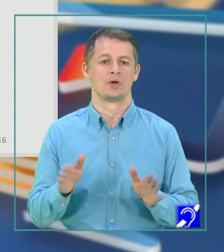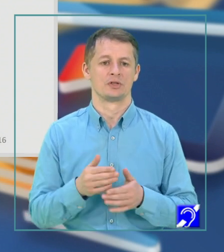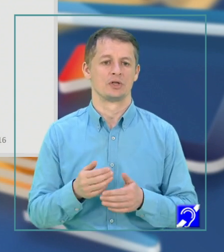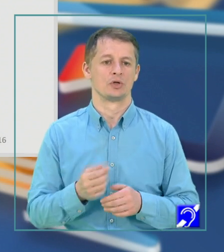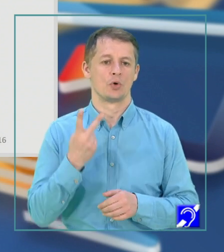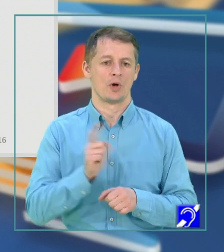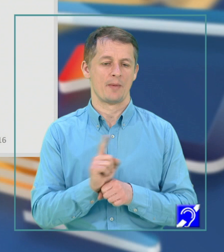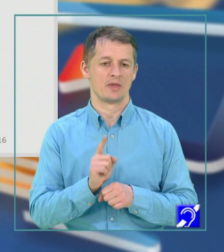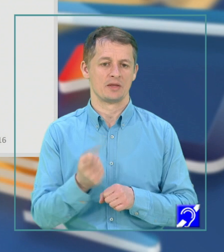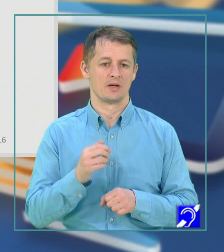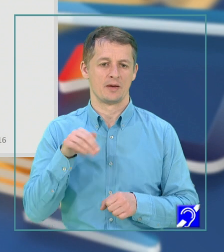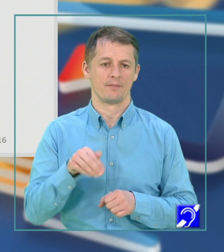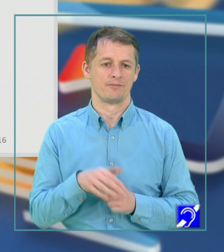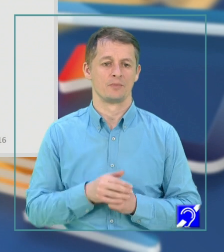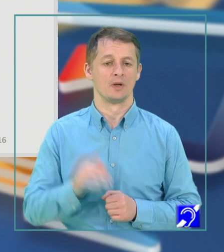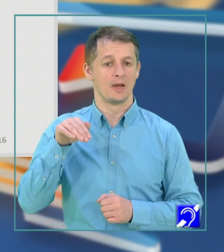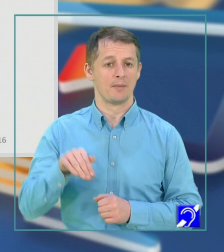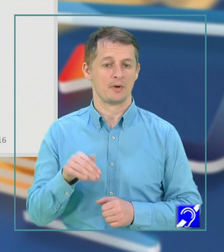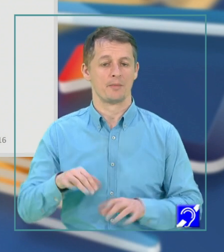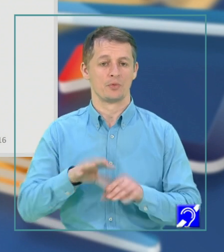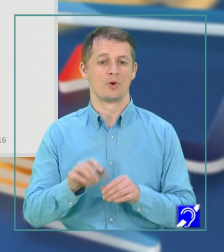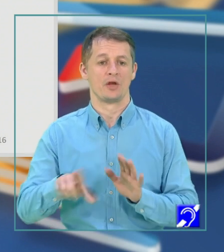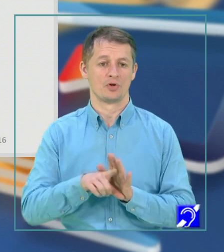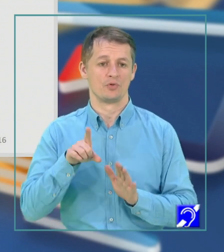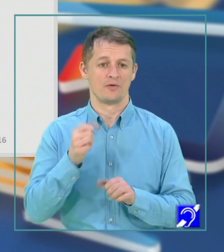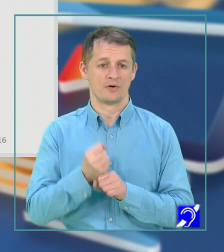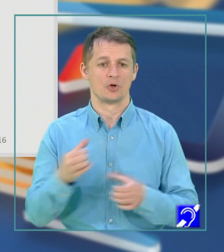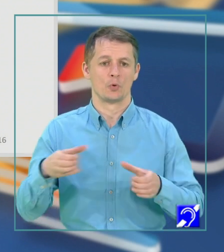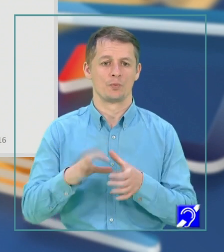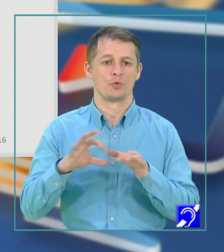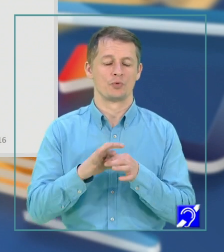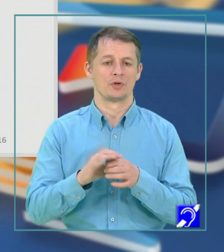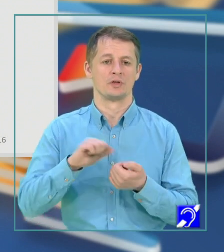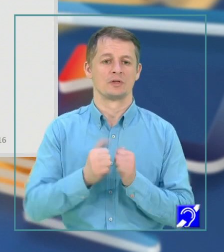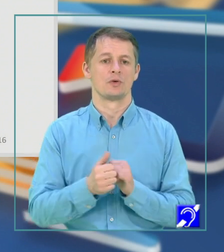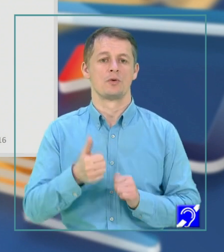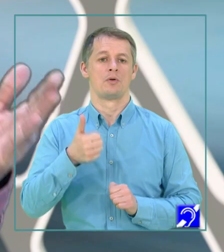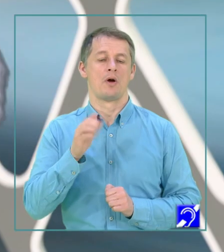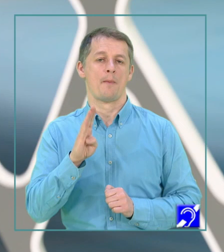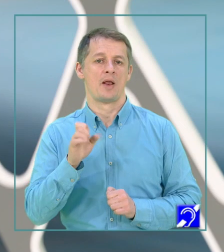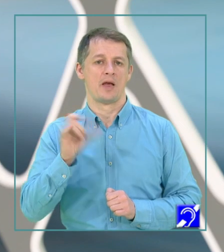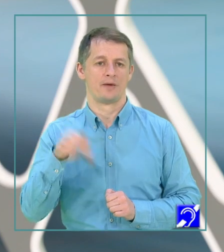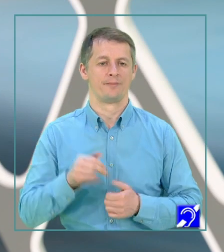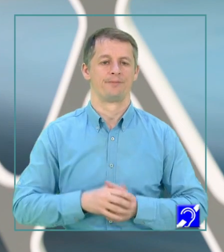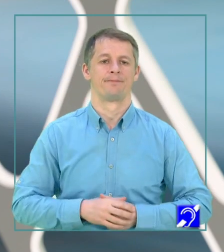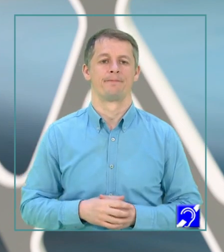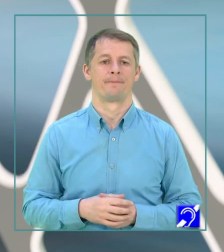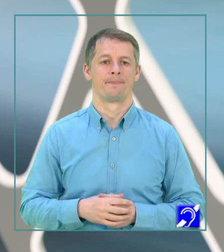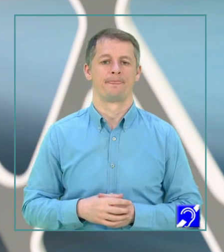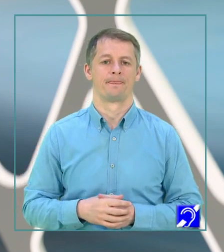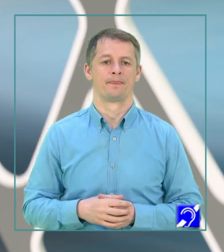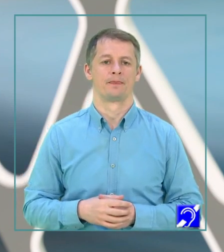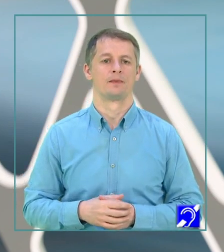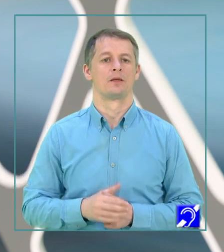M, atunci M împreună cu legea lui formează grup comutativ sau grup abelian. Aveți pe ecran